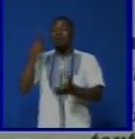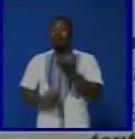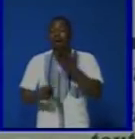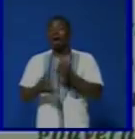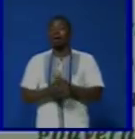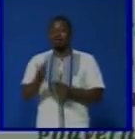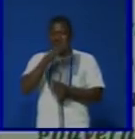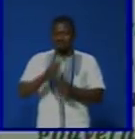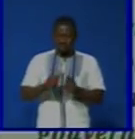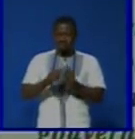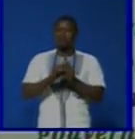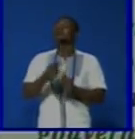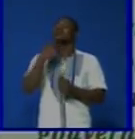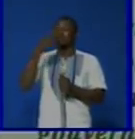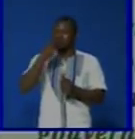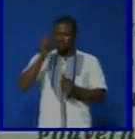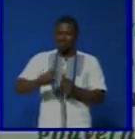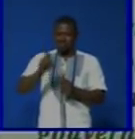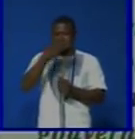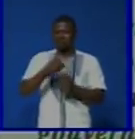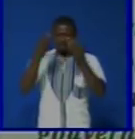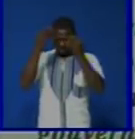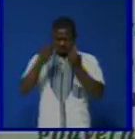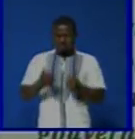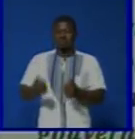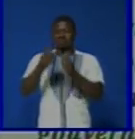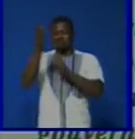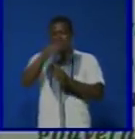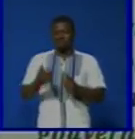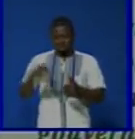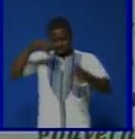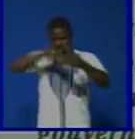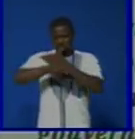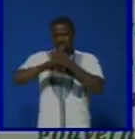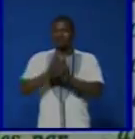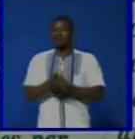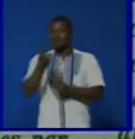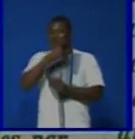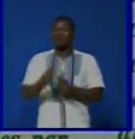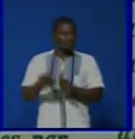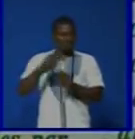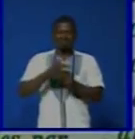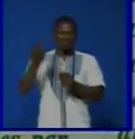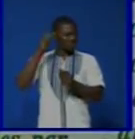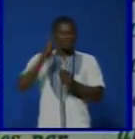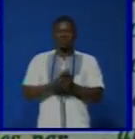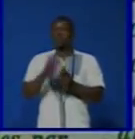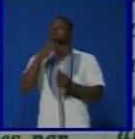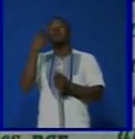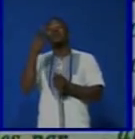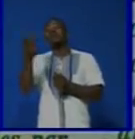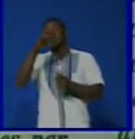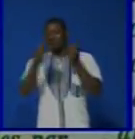préconise également ce qu'il appelle « solution endogène » au lieu de compter sur les puissances étrangères. Et tous les citoyens, sans